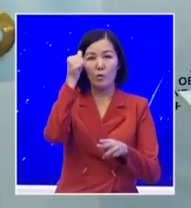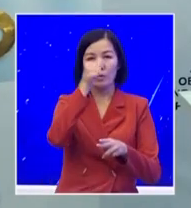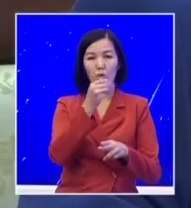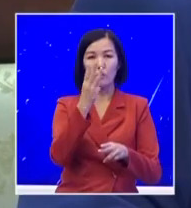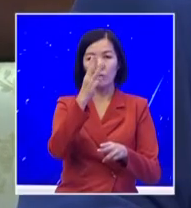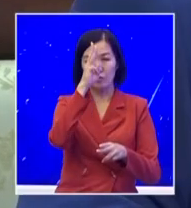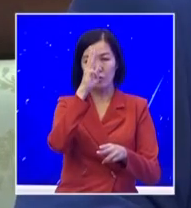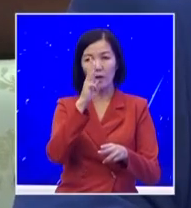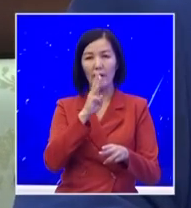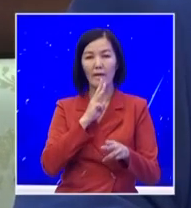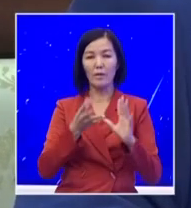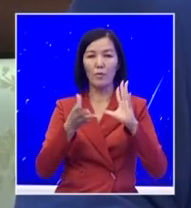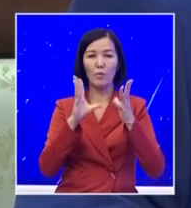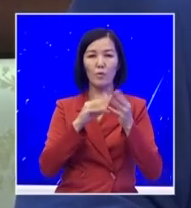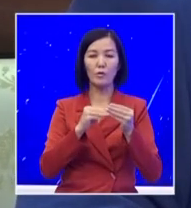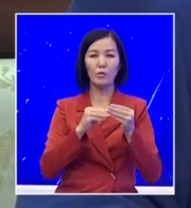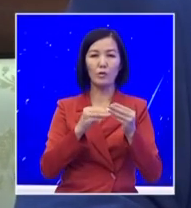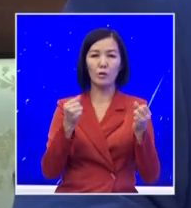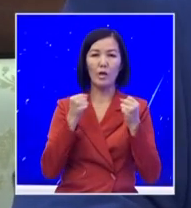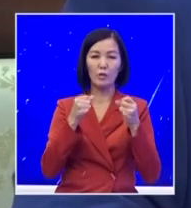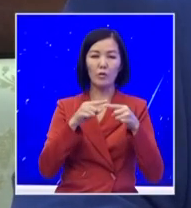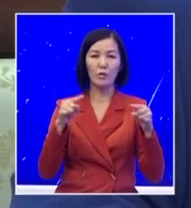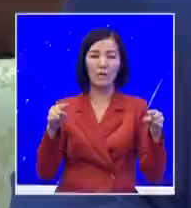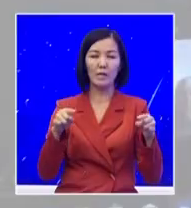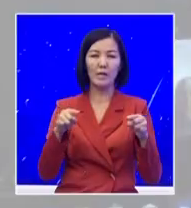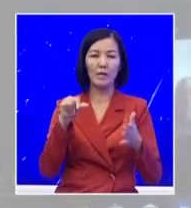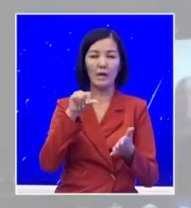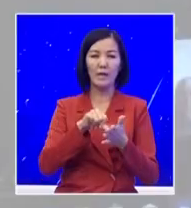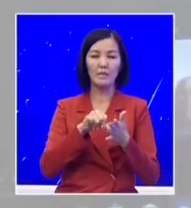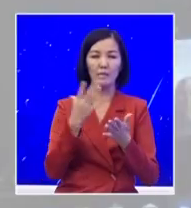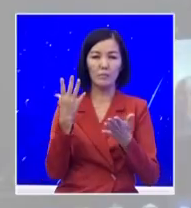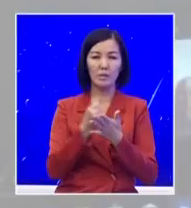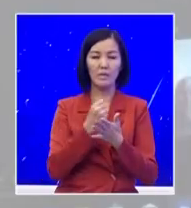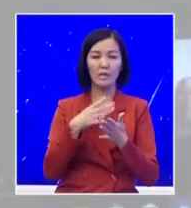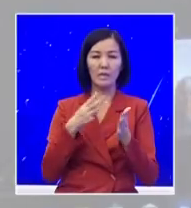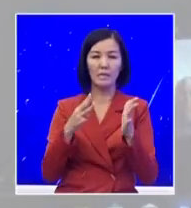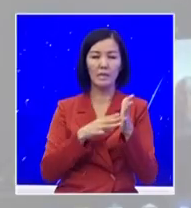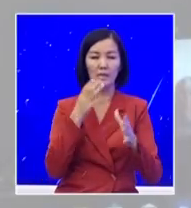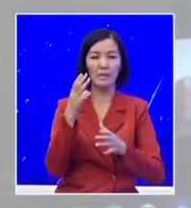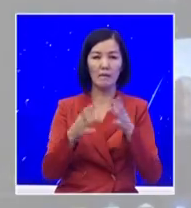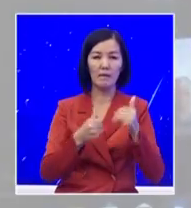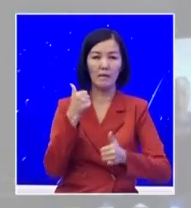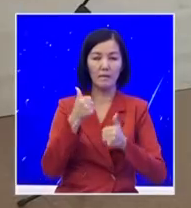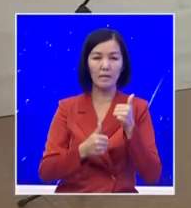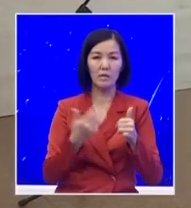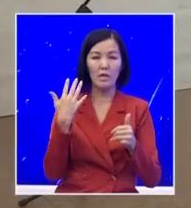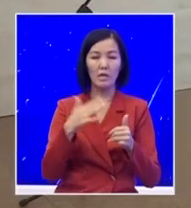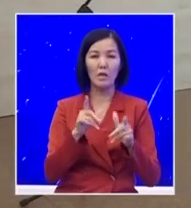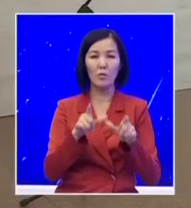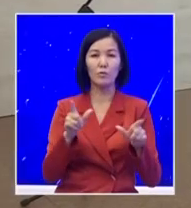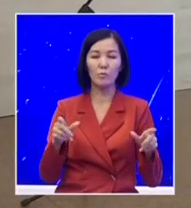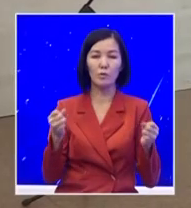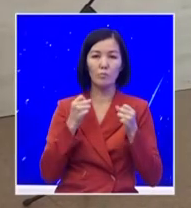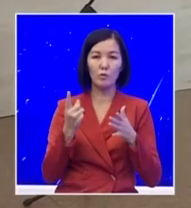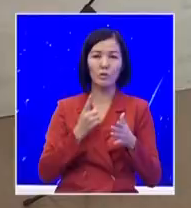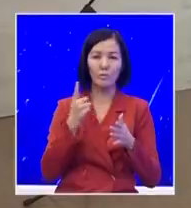айының қорытындысы бойынша жетісулық атлеттер түрлі деңгейдегі жарыстарға қатысып, жүлдегер атанды. Олардың 8-і халықаралық дәрежедегі және 50-ден астамы спорт